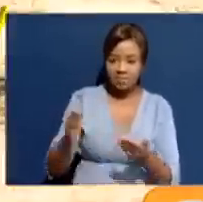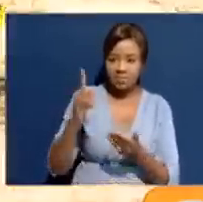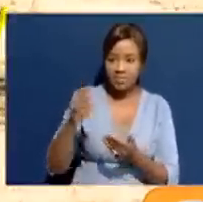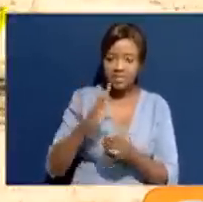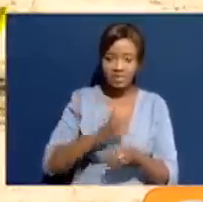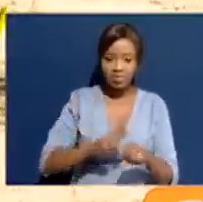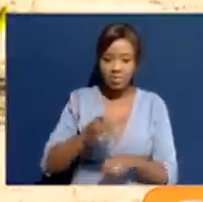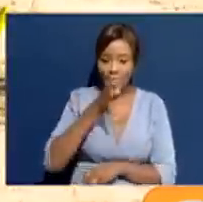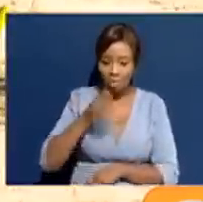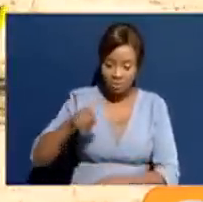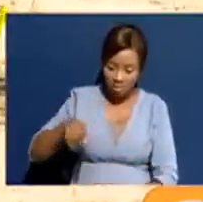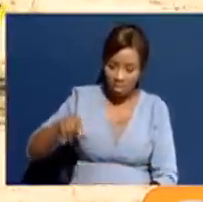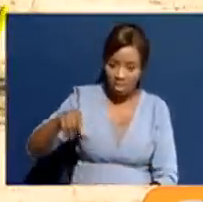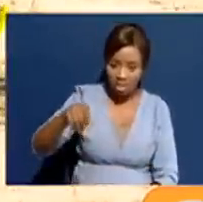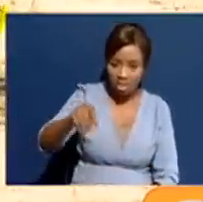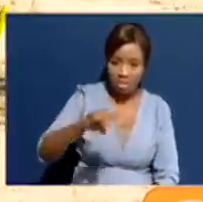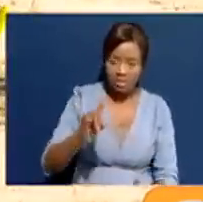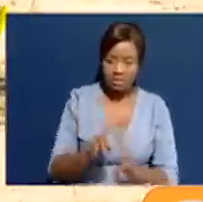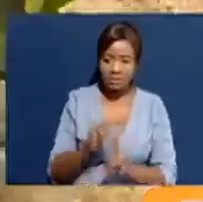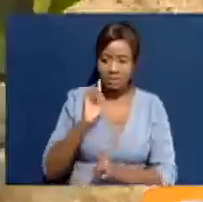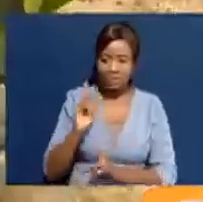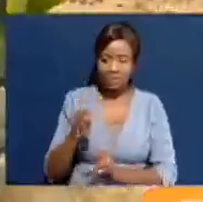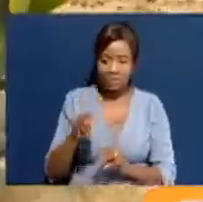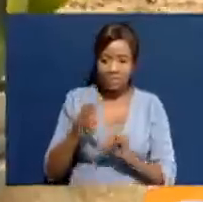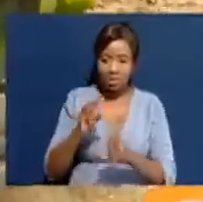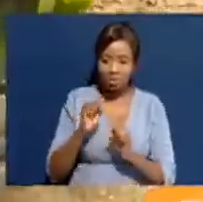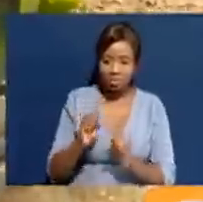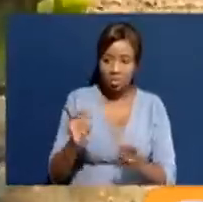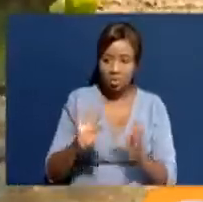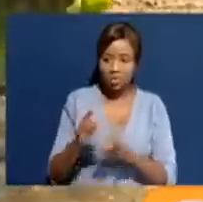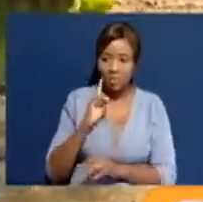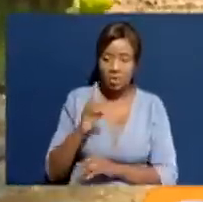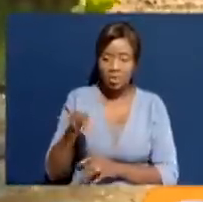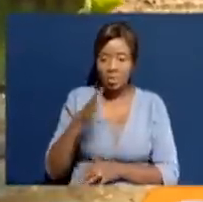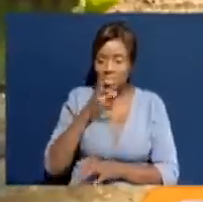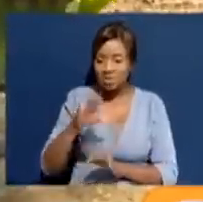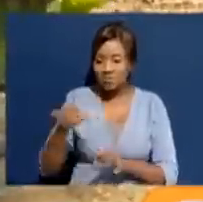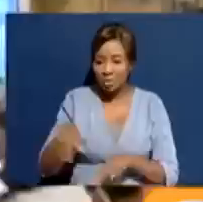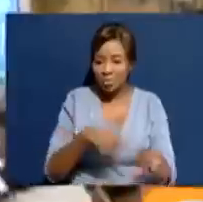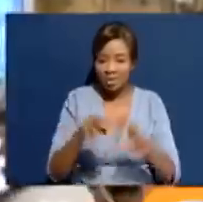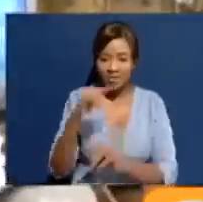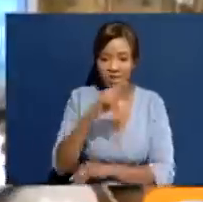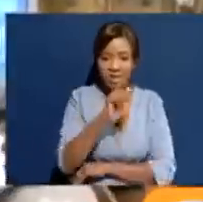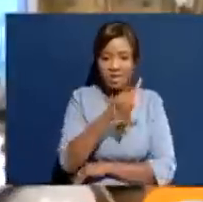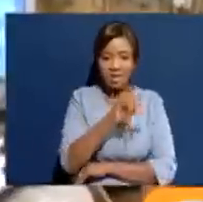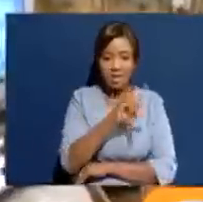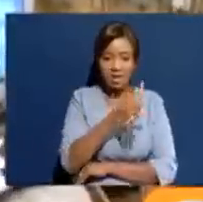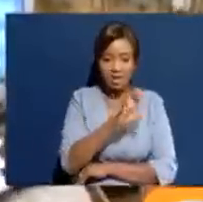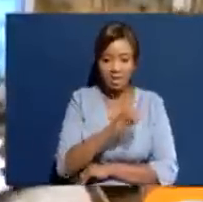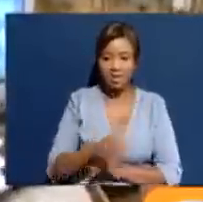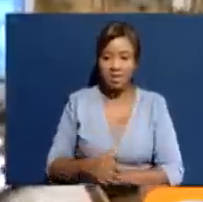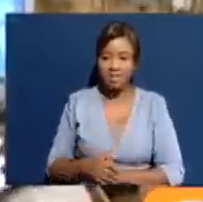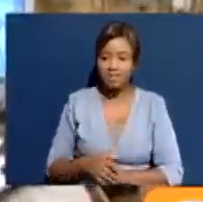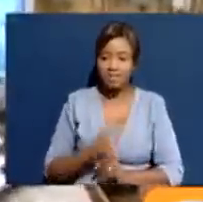wa kunyunyizia maji na pia mbolea. Maji yanayotoka mto Galili husambazwa kwa mimea kupitia mfumo wa